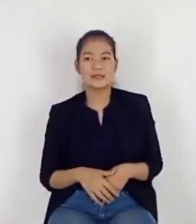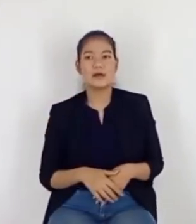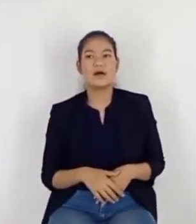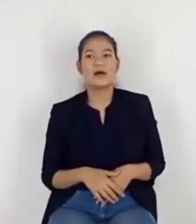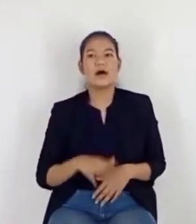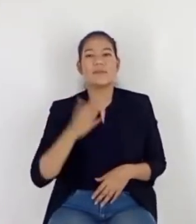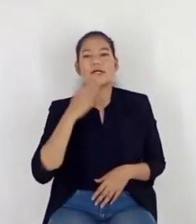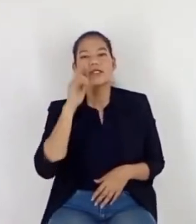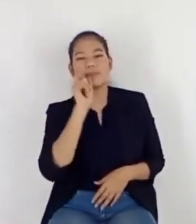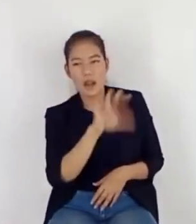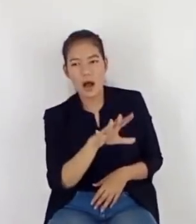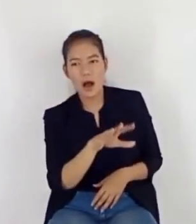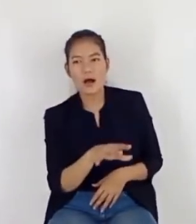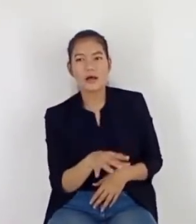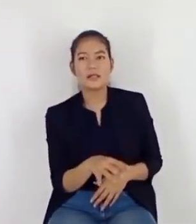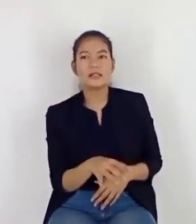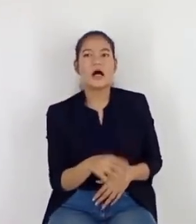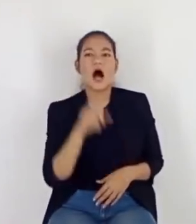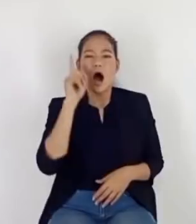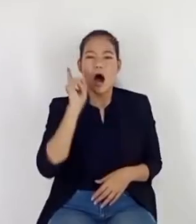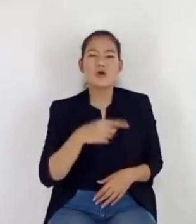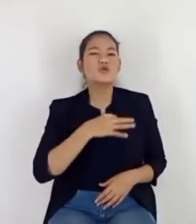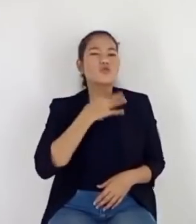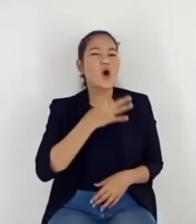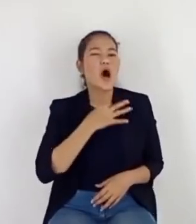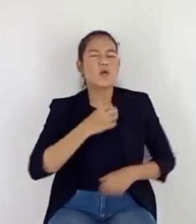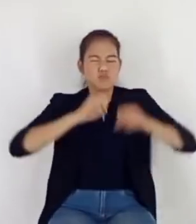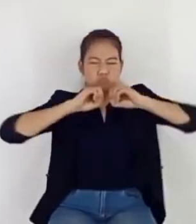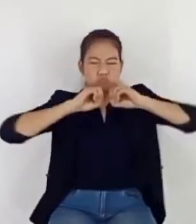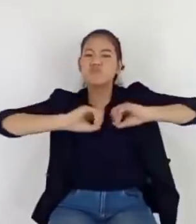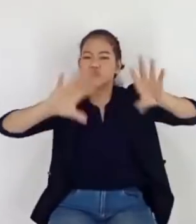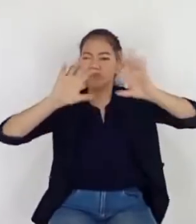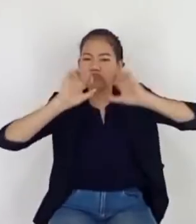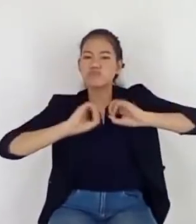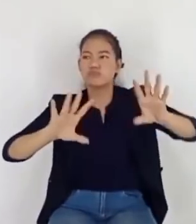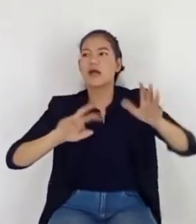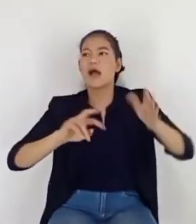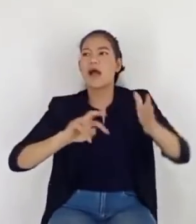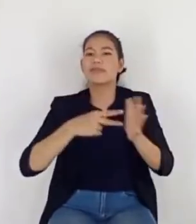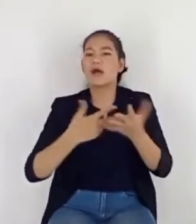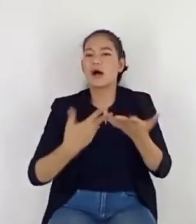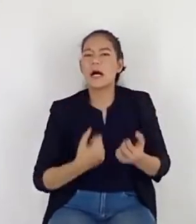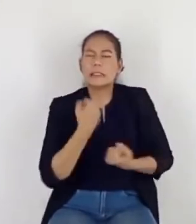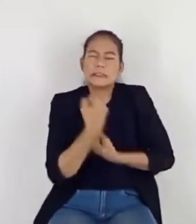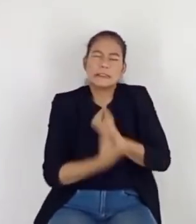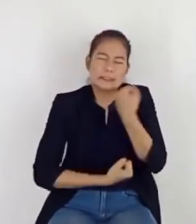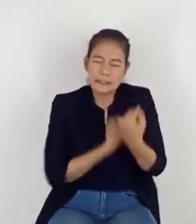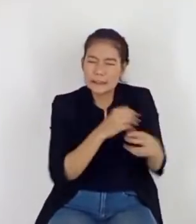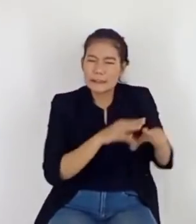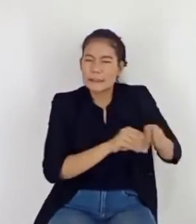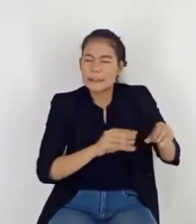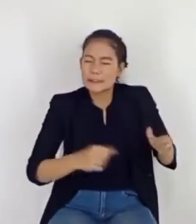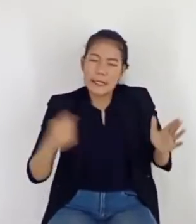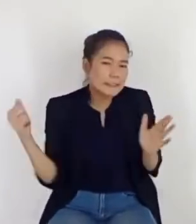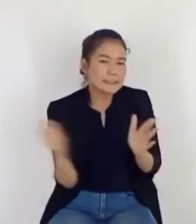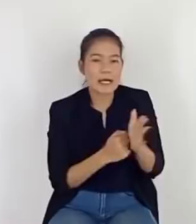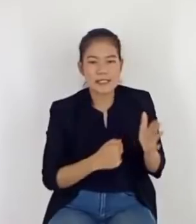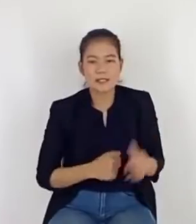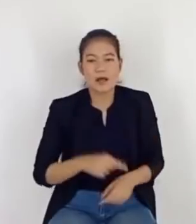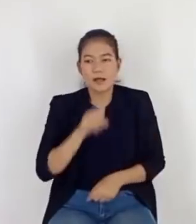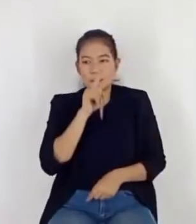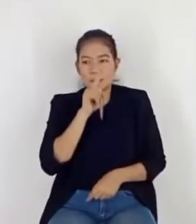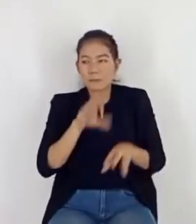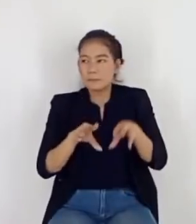dikatakan, usahakan dengan nyaring suaramu. Artinya, bekerja keras. Jangan diam,